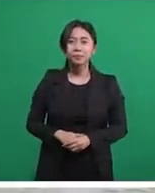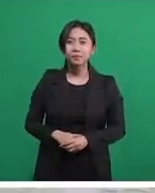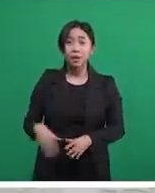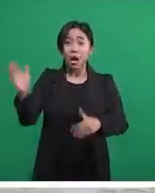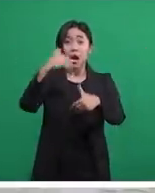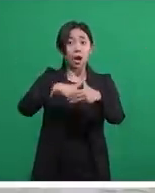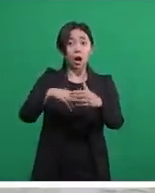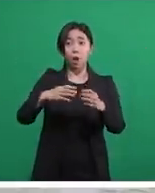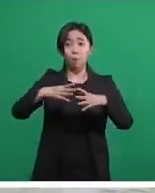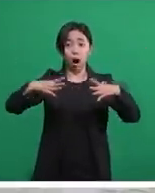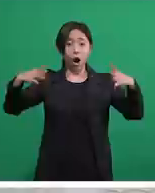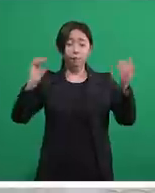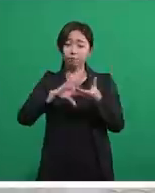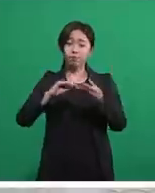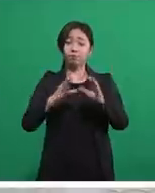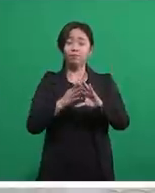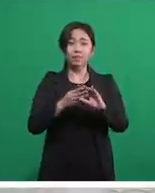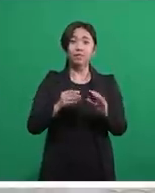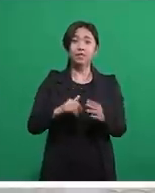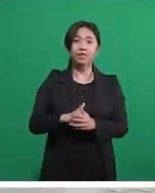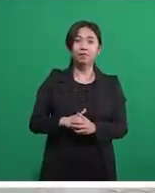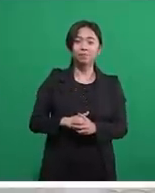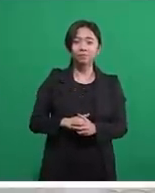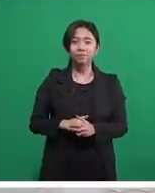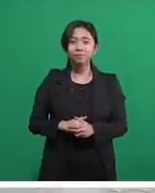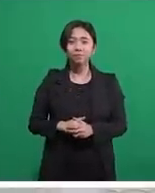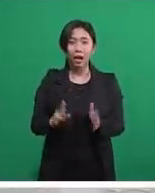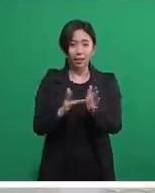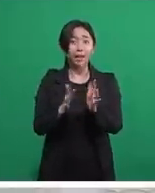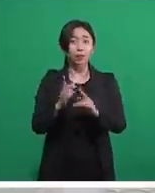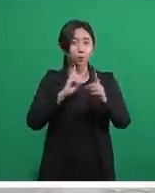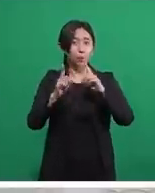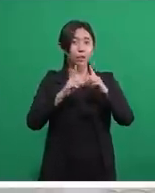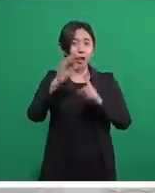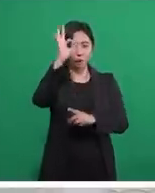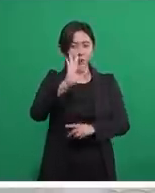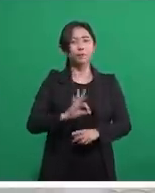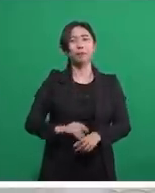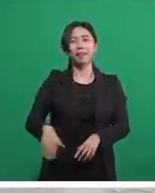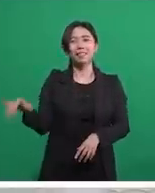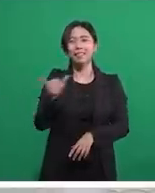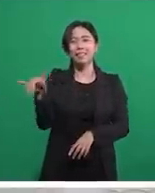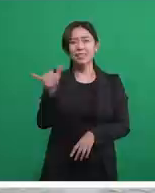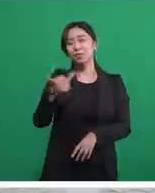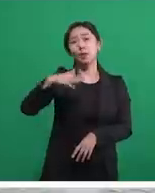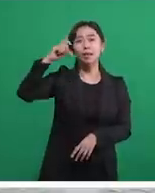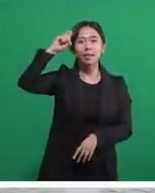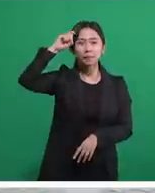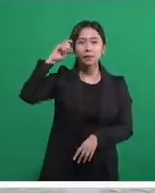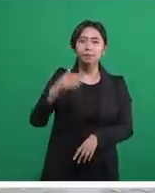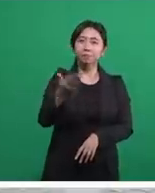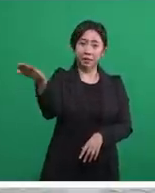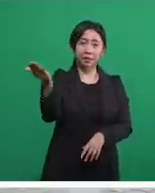Dalam banyak perumpamaan yang semacam itu, ia memberitakan firman kepada mereka sesuai dengan pengertian